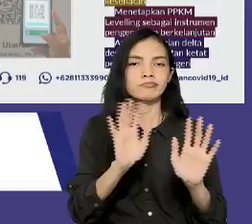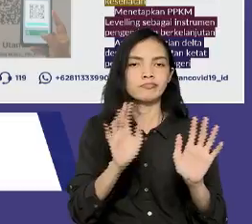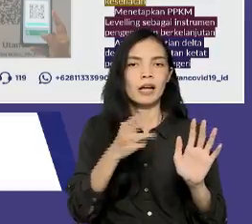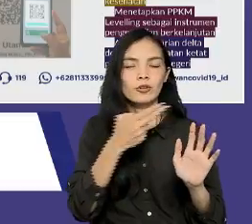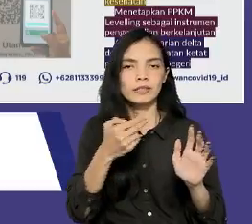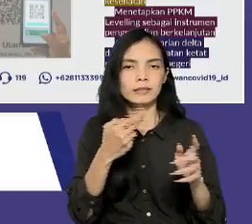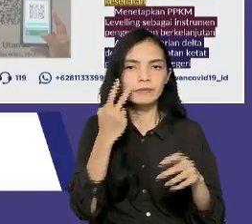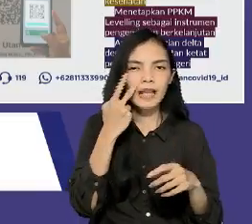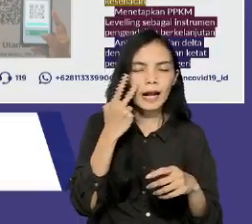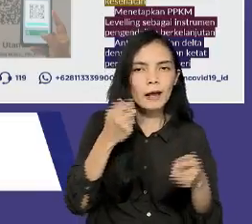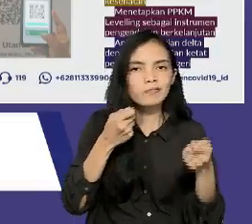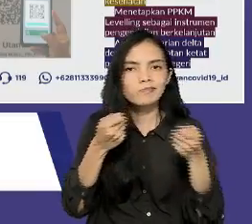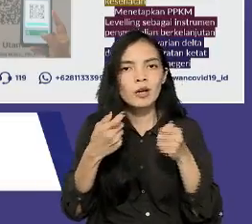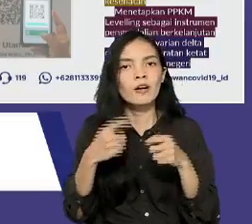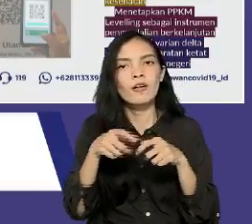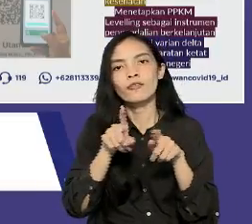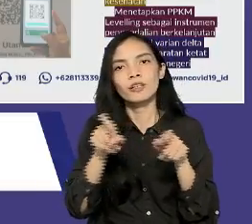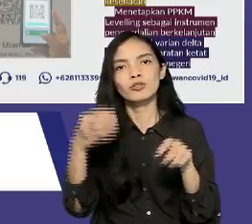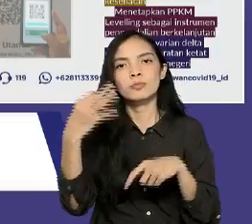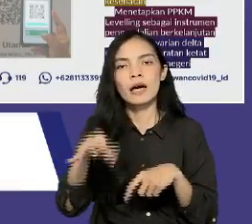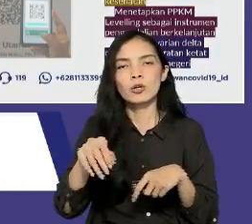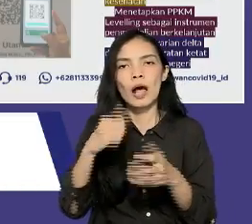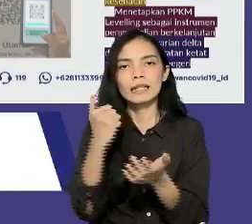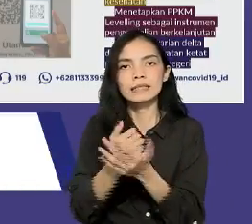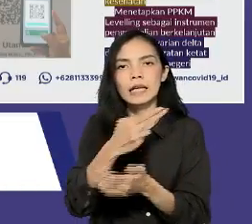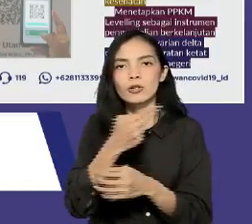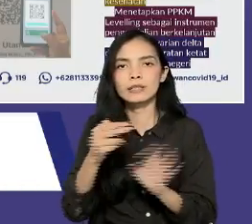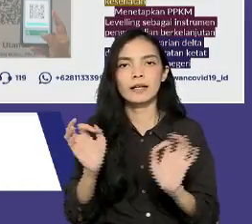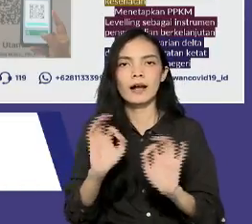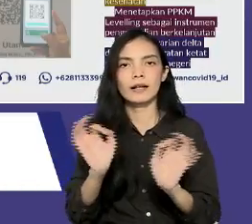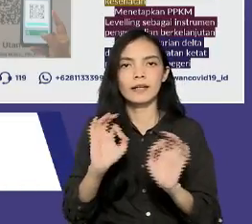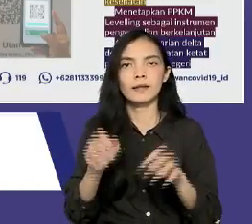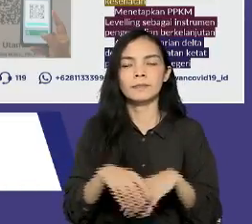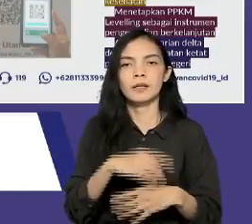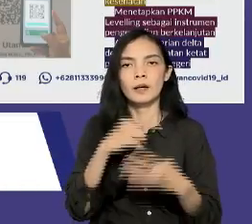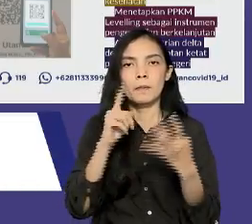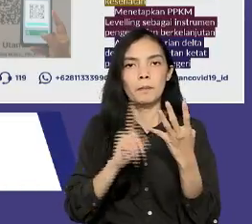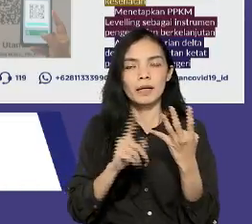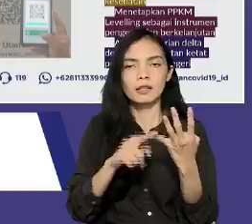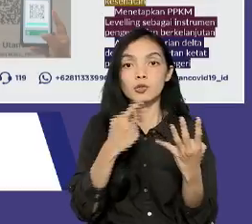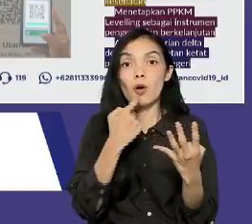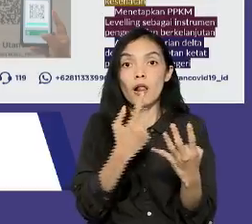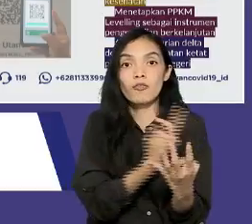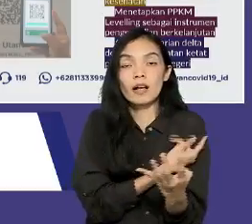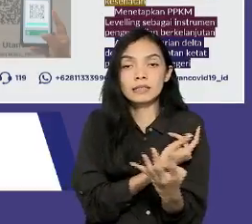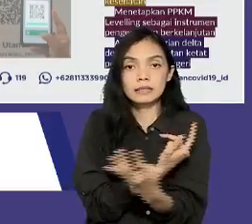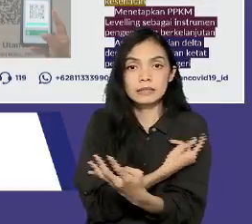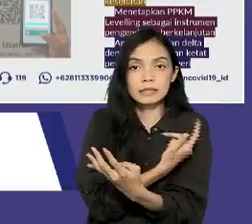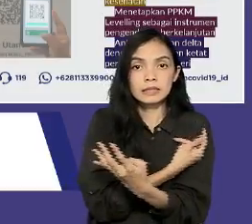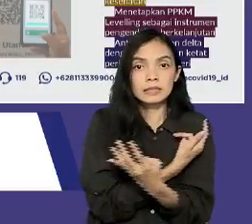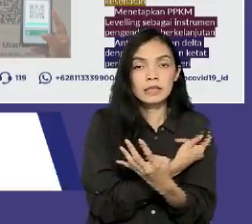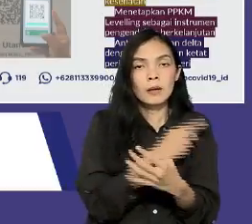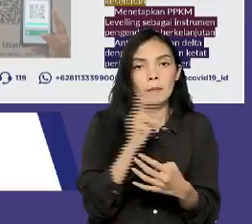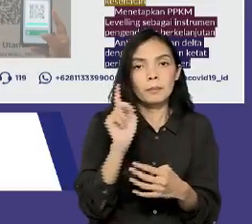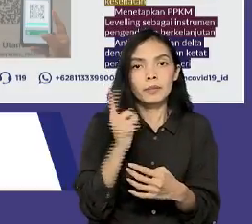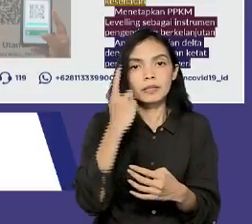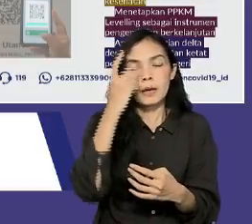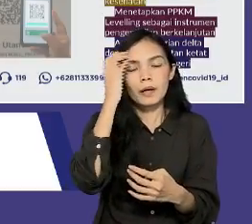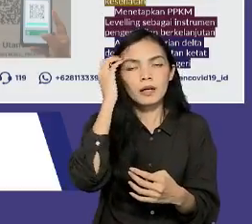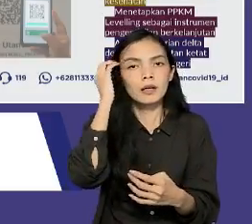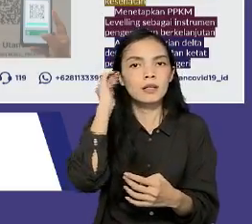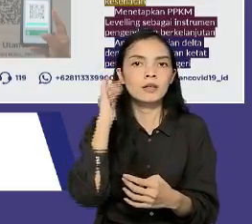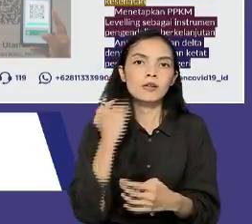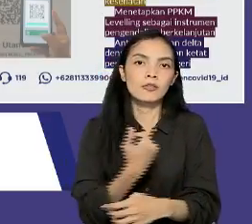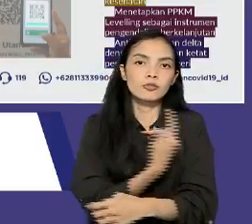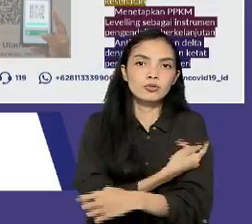dunia. Keempat, terkait dengan vaksinasi. Indonesia memulai penyuntikan perdana kepada